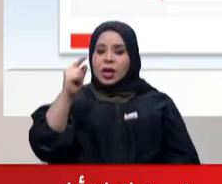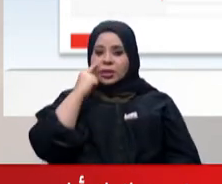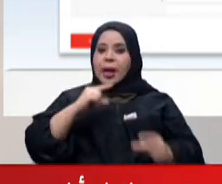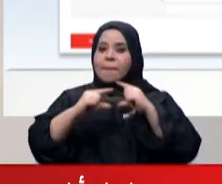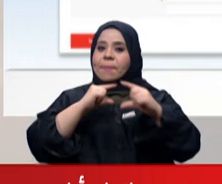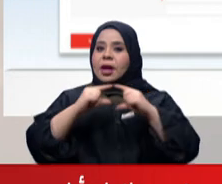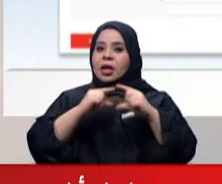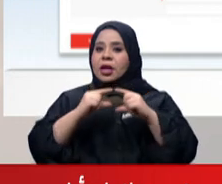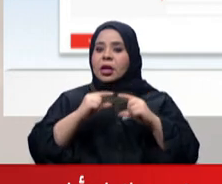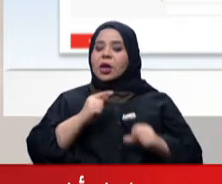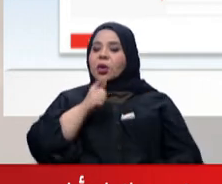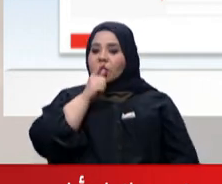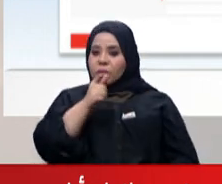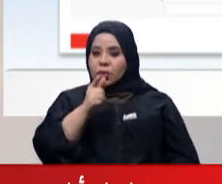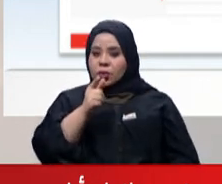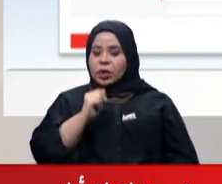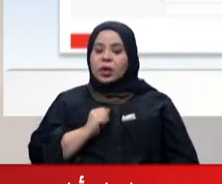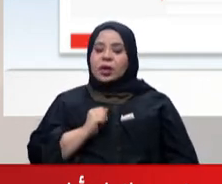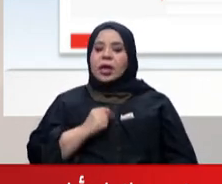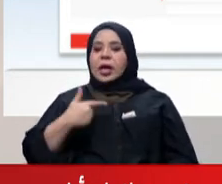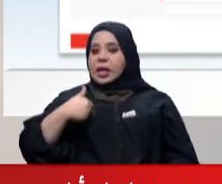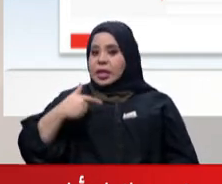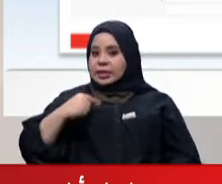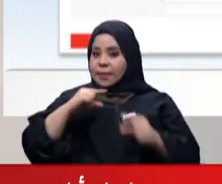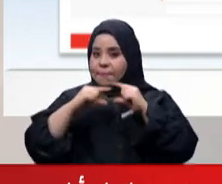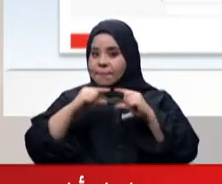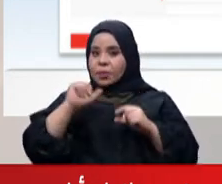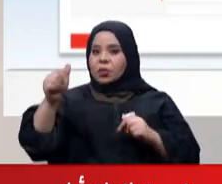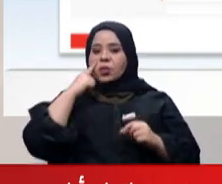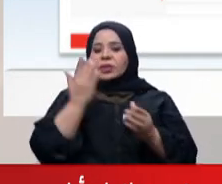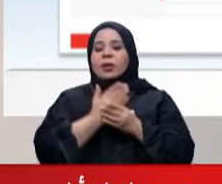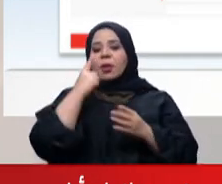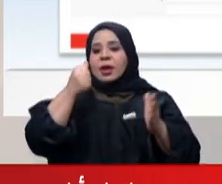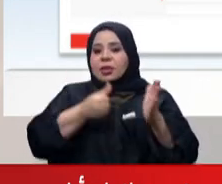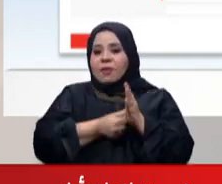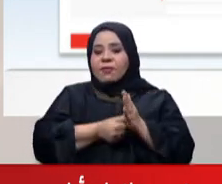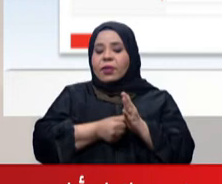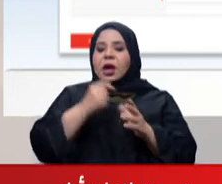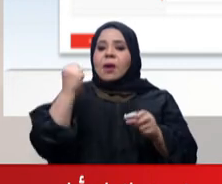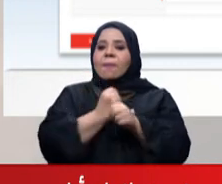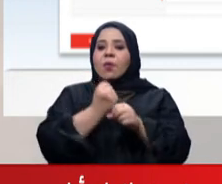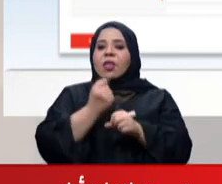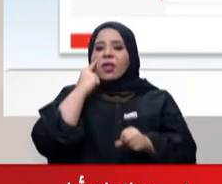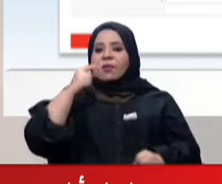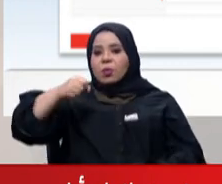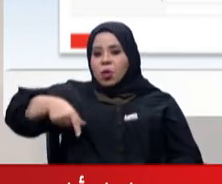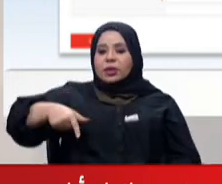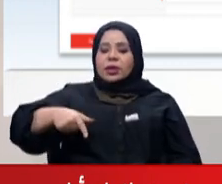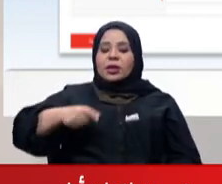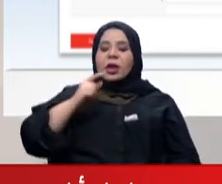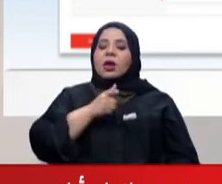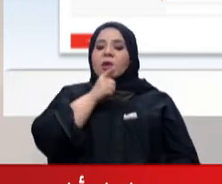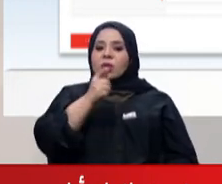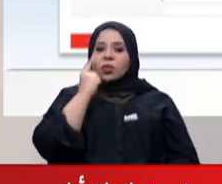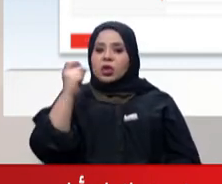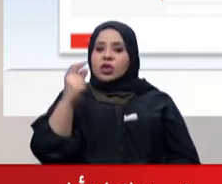البنكي اللي هو IBAN لدفع رواتب البحرينيين العاملين لمدة 3 أشهر اللي هي أبريل